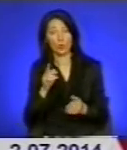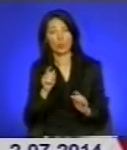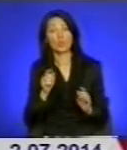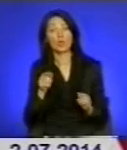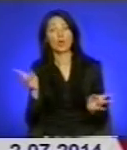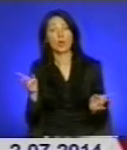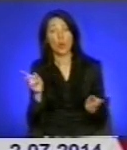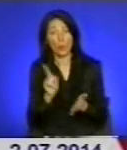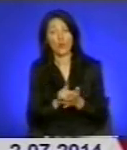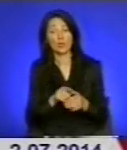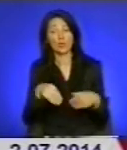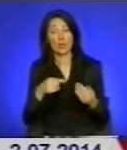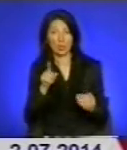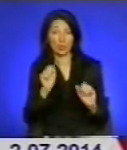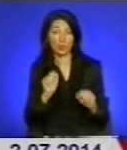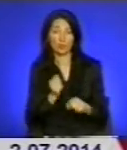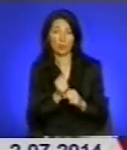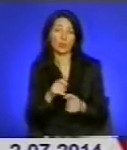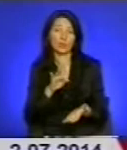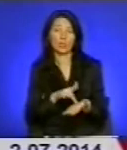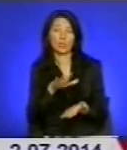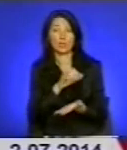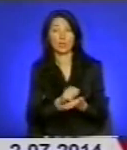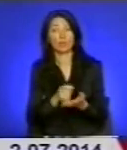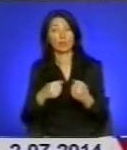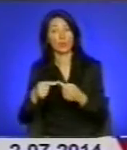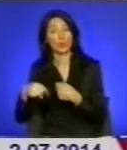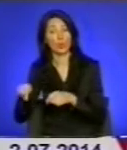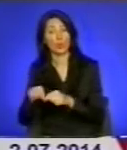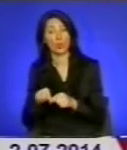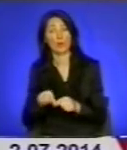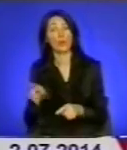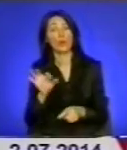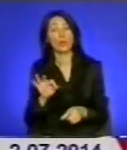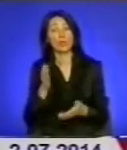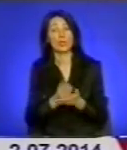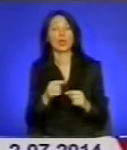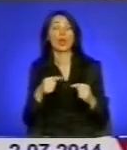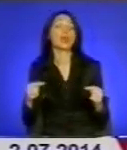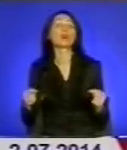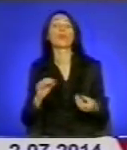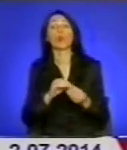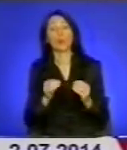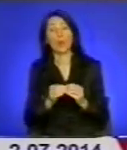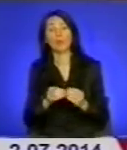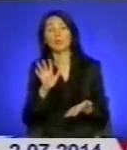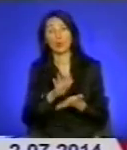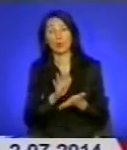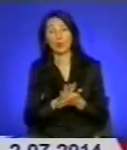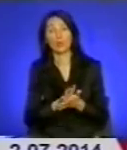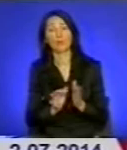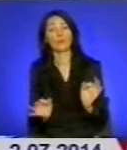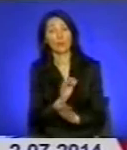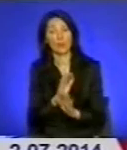працювати в центрі зайнятості структурних підрозділ в області є ряд проблем із забруднення навколишнього середовища